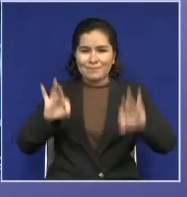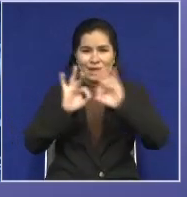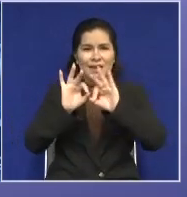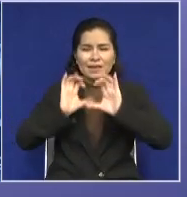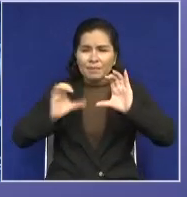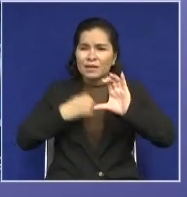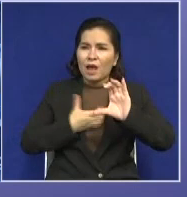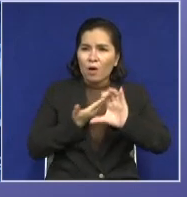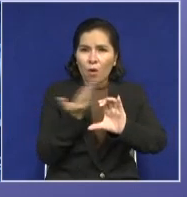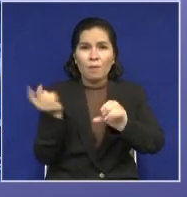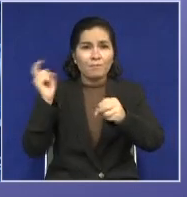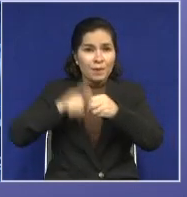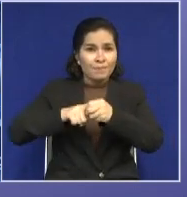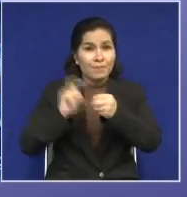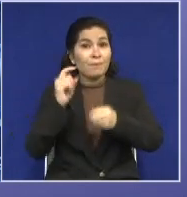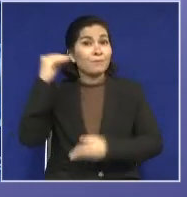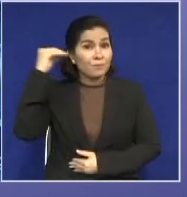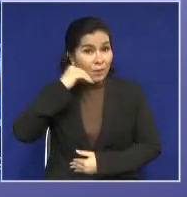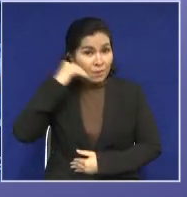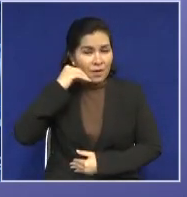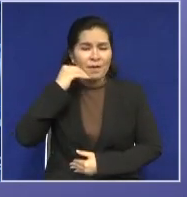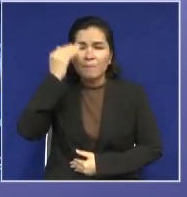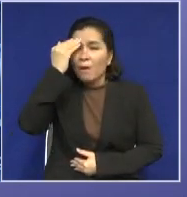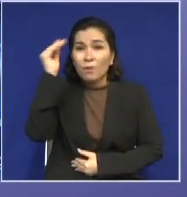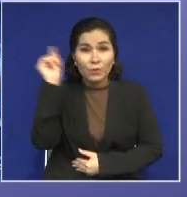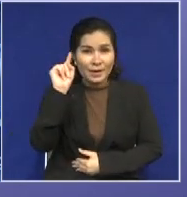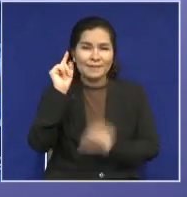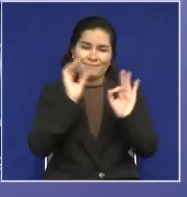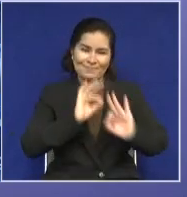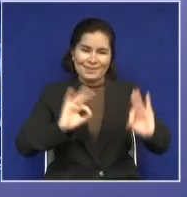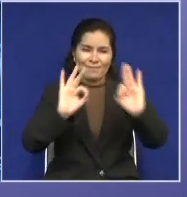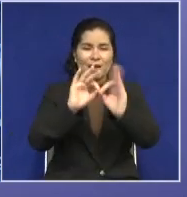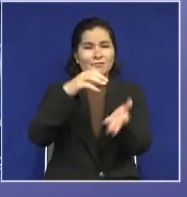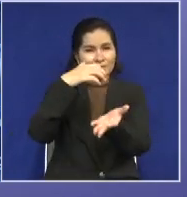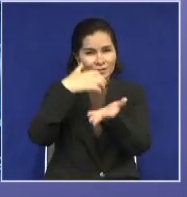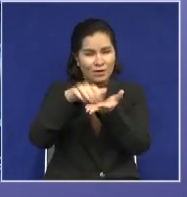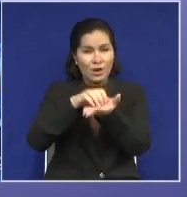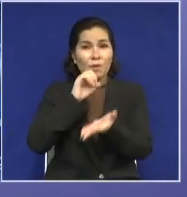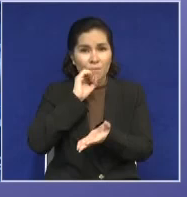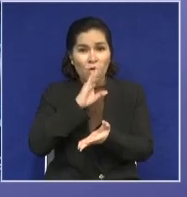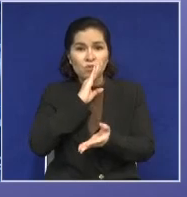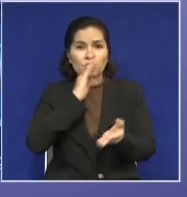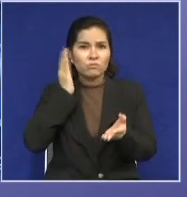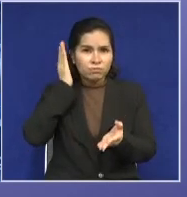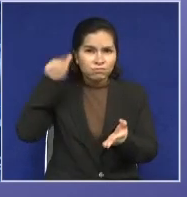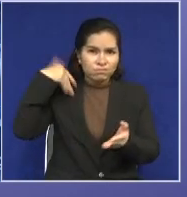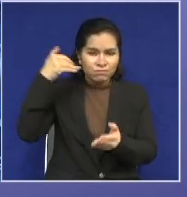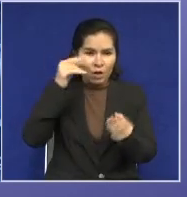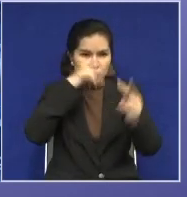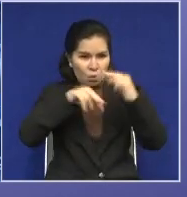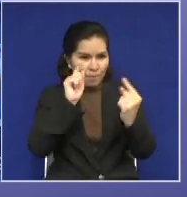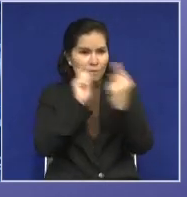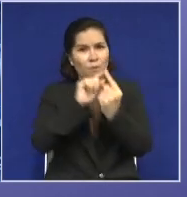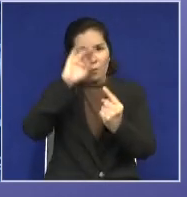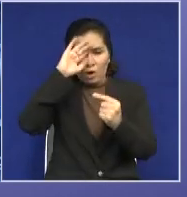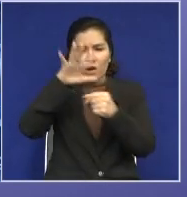เข้าออกในหลายๆที่หลายๆครั้งเพราะว่าถ้าสมมุติว่ามีการตรวจพบว่ามีผู้ติดเชื้อรายใหม่ขึ้นมา